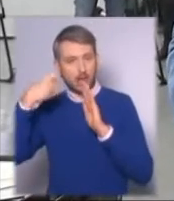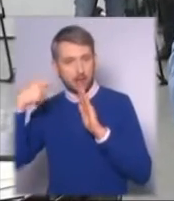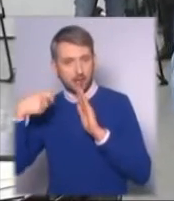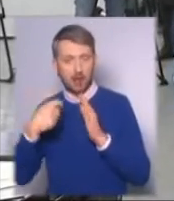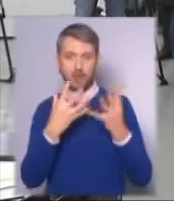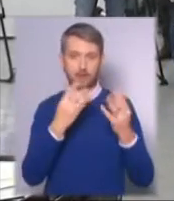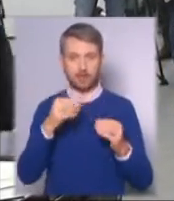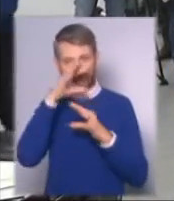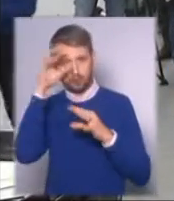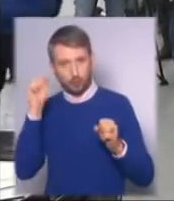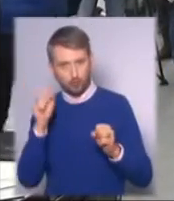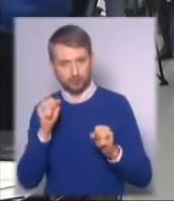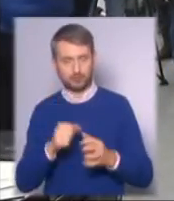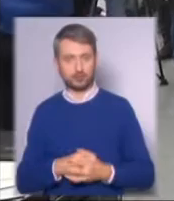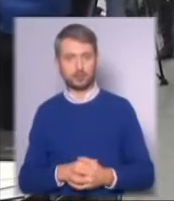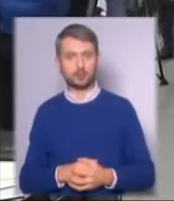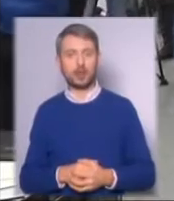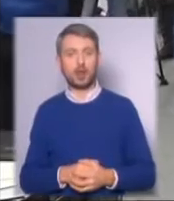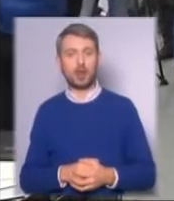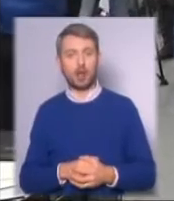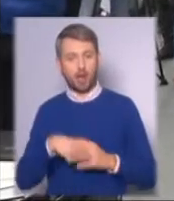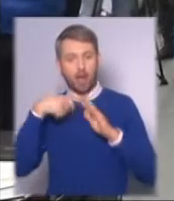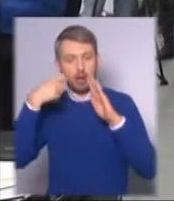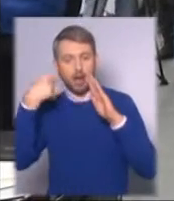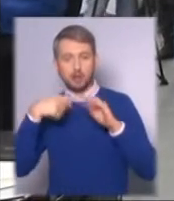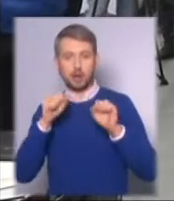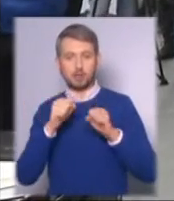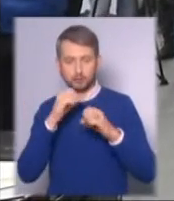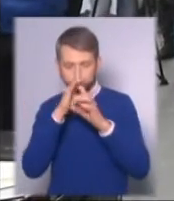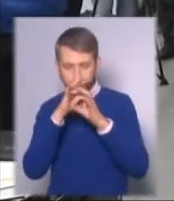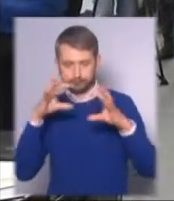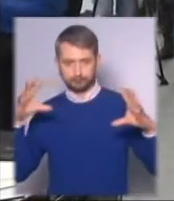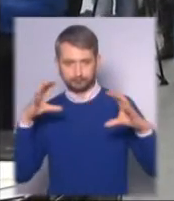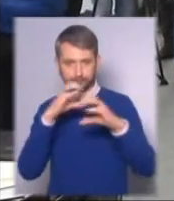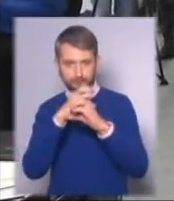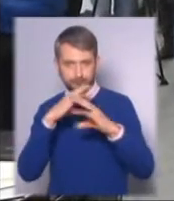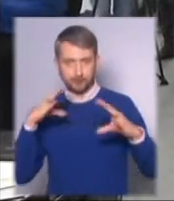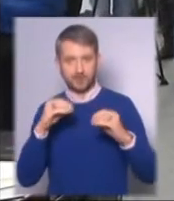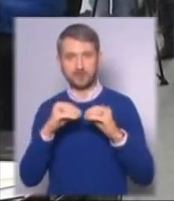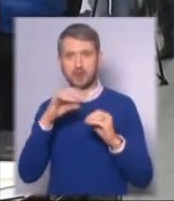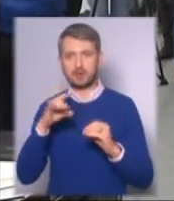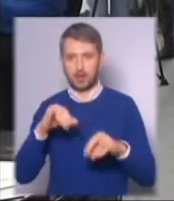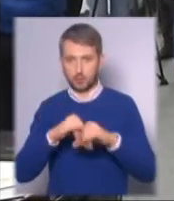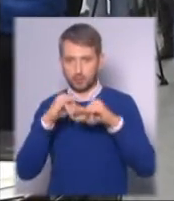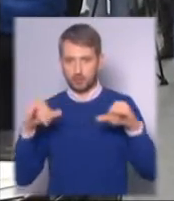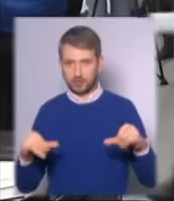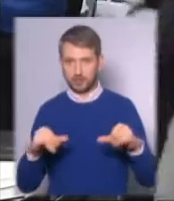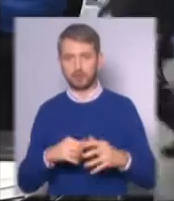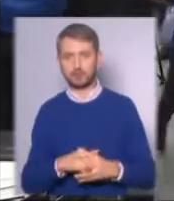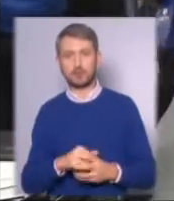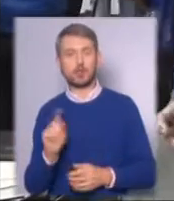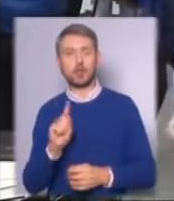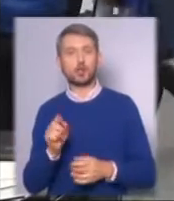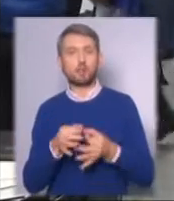ночных условиях. Камера способна масштабировать оптические изображения до 10-кратного оптического зума, что